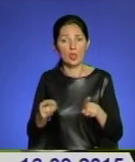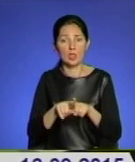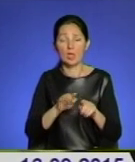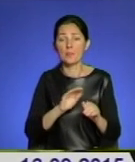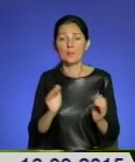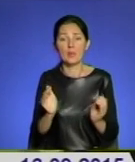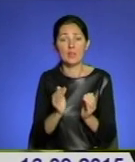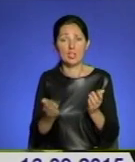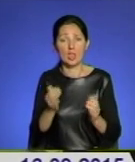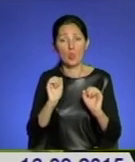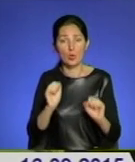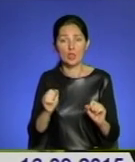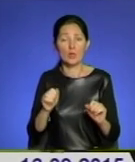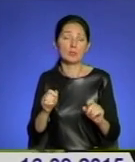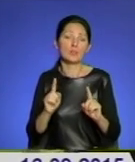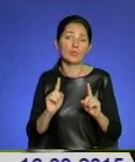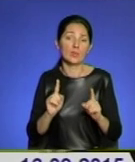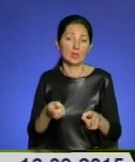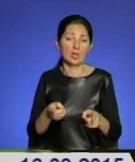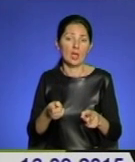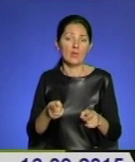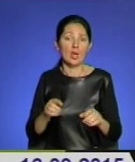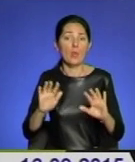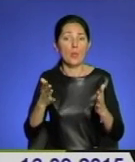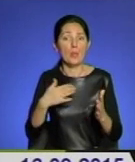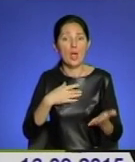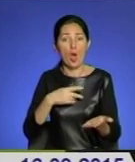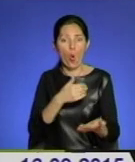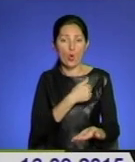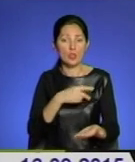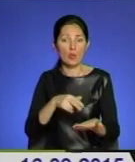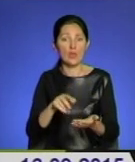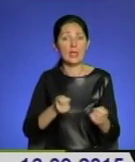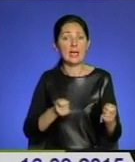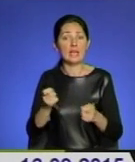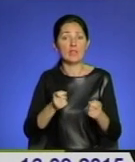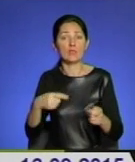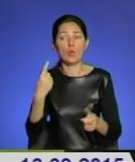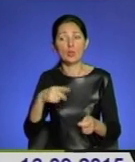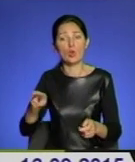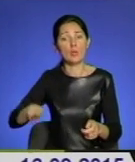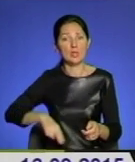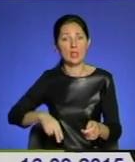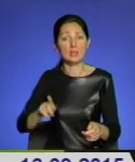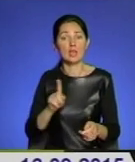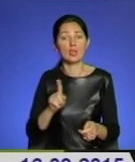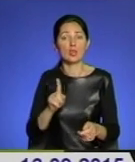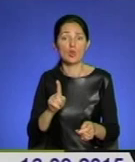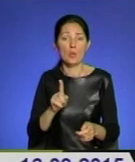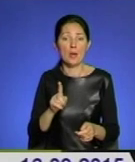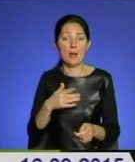невеличкий, але, можливо, це дієвий момент. Ми хочемо вийти на керівництво обласної адміністрації про те, що